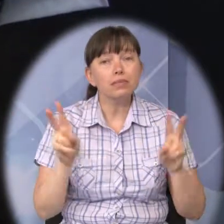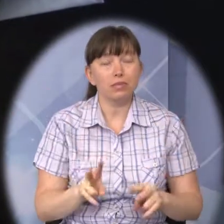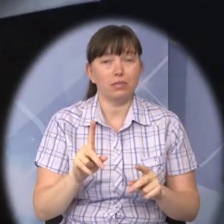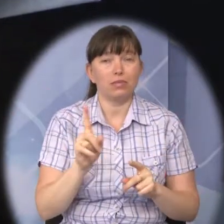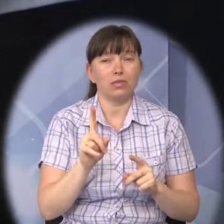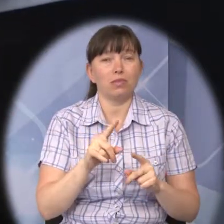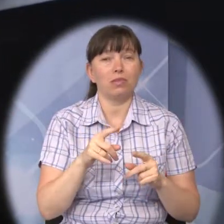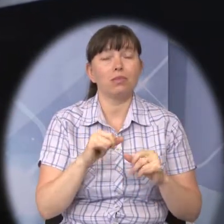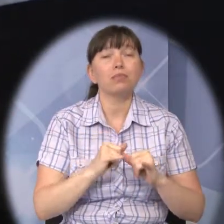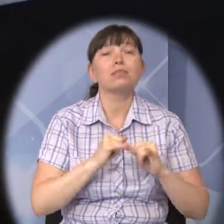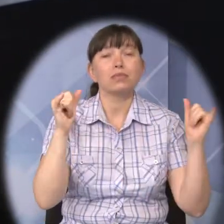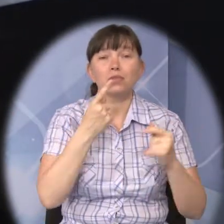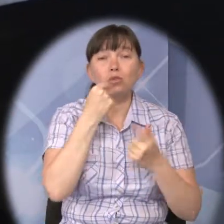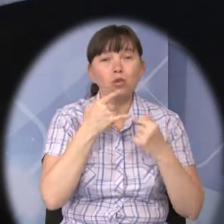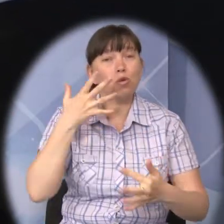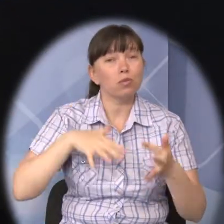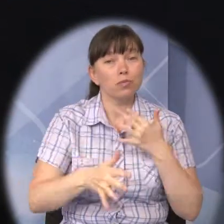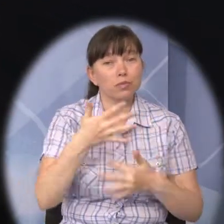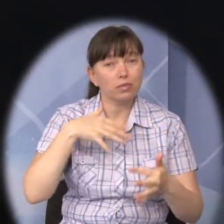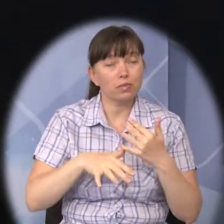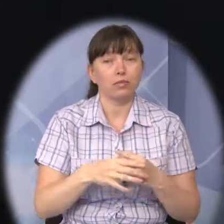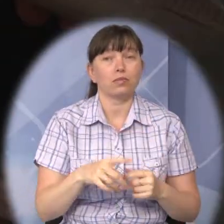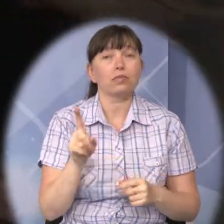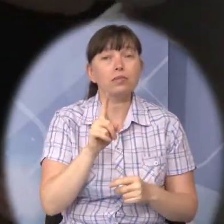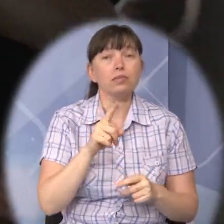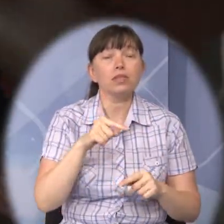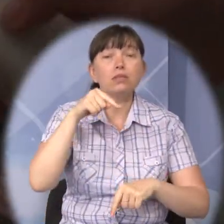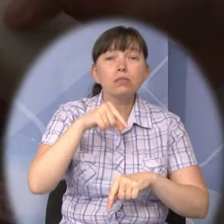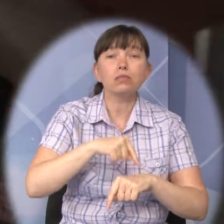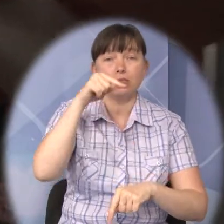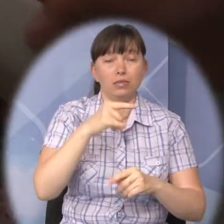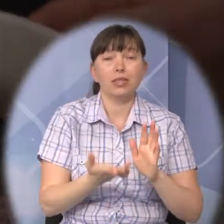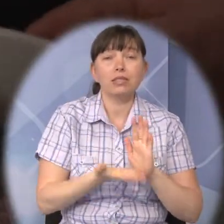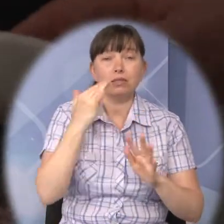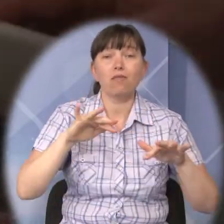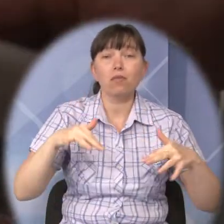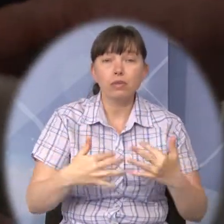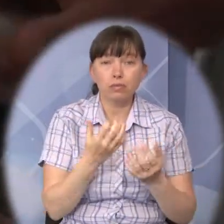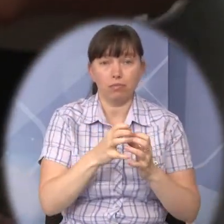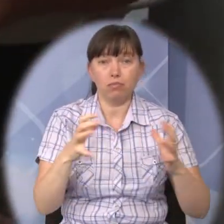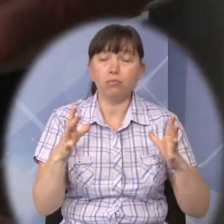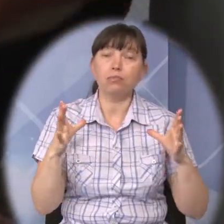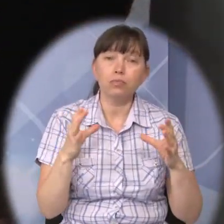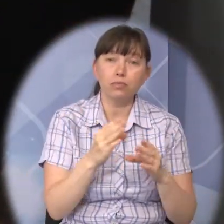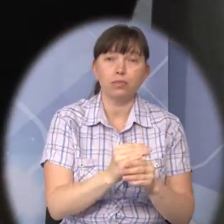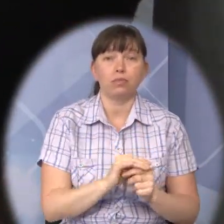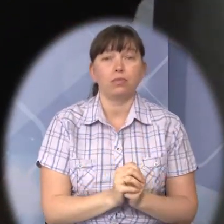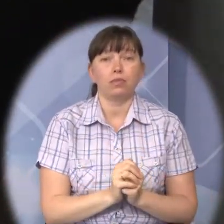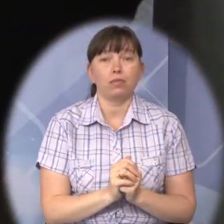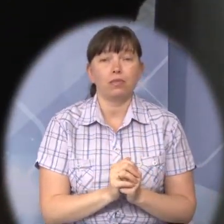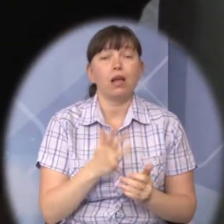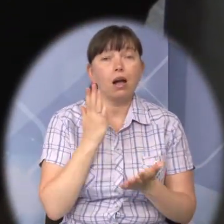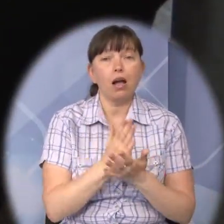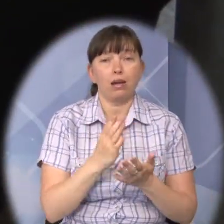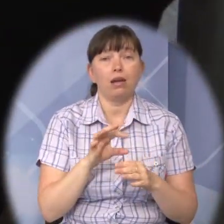să mărească vascularizarea sângelui, ca să are acțiuni antiinflamatoare, de